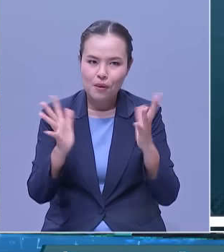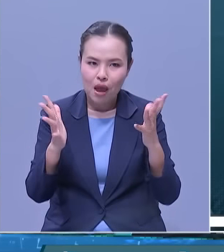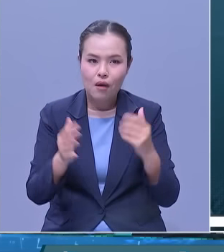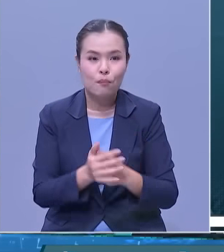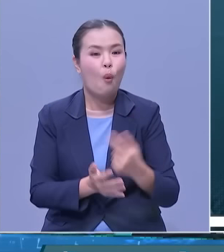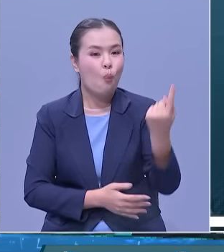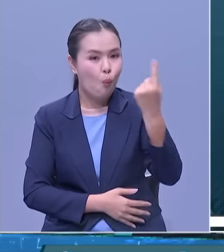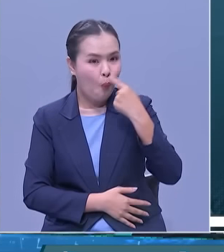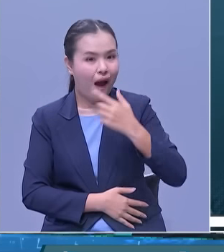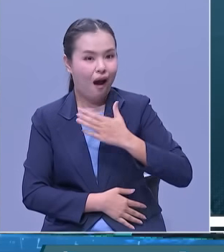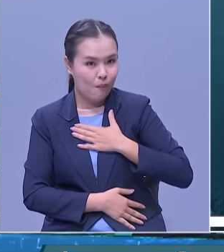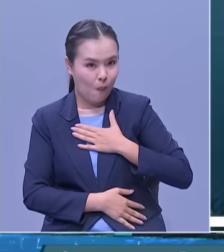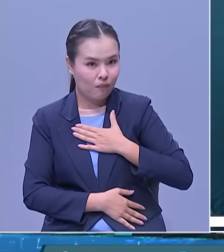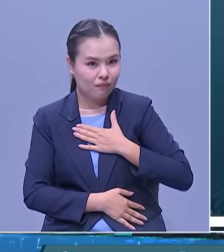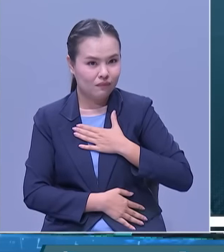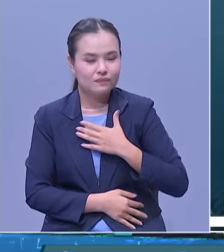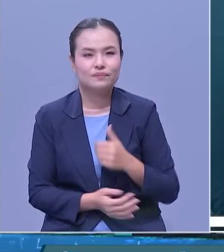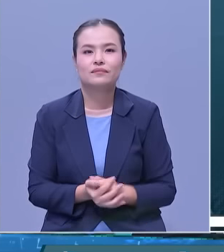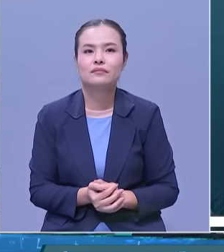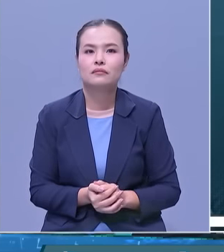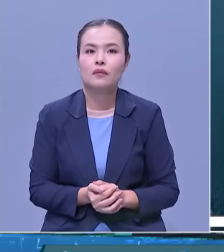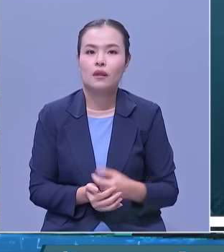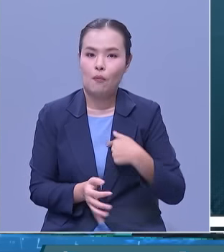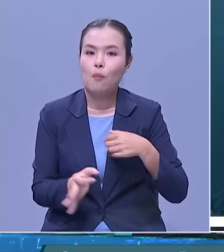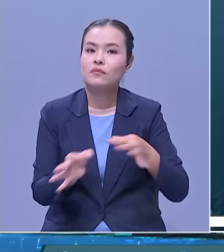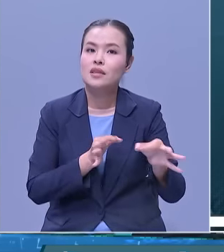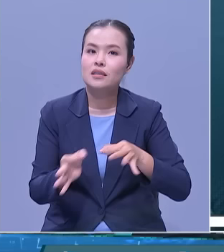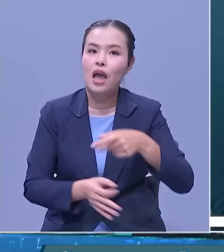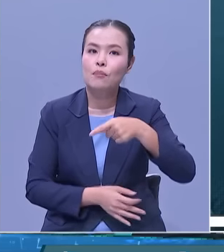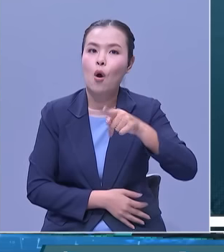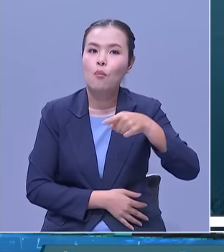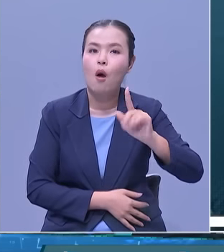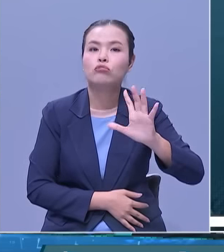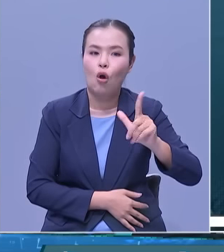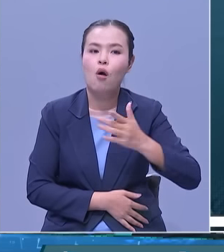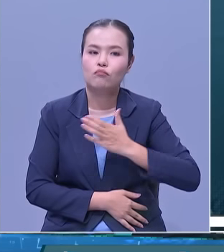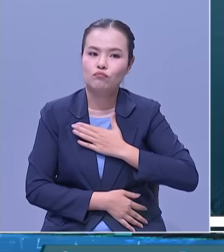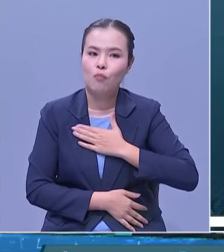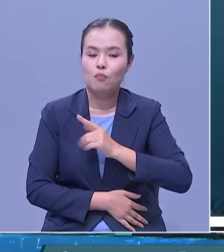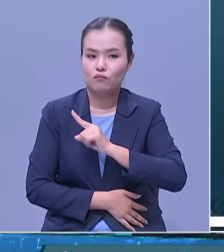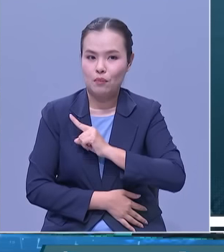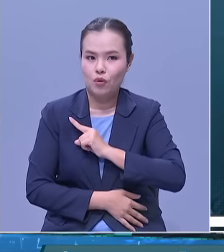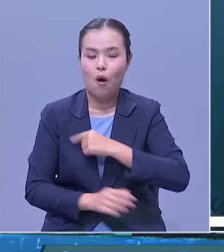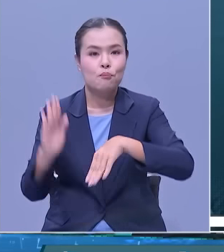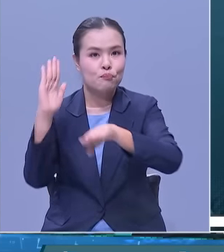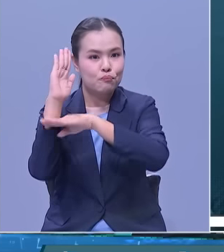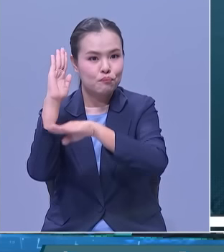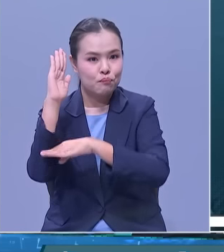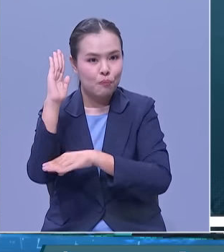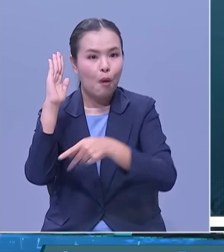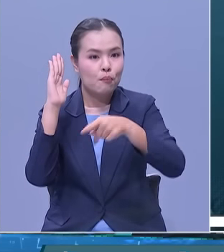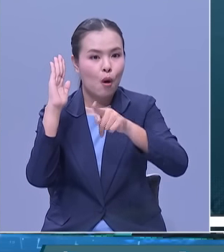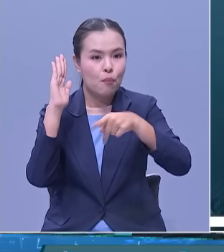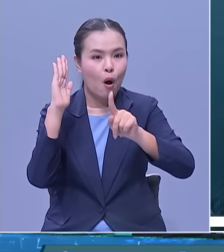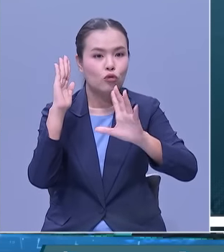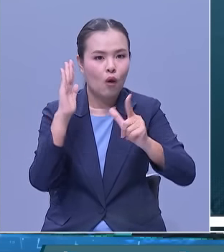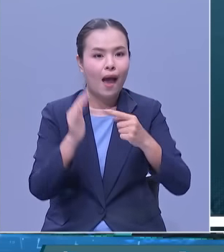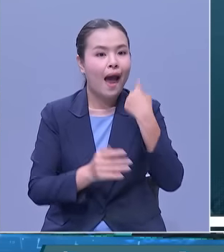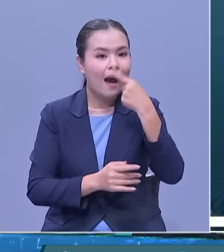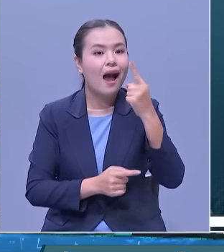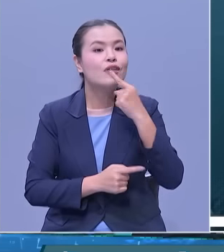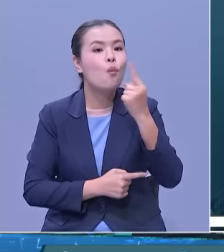าวหาผม ครับ ค่ะ ผมก็ต้องไปชี้แจงปปช เดี๋ยวเรื่องต้องเข้าสู่กระบวนการปปชแหละถ้างั้น ใครที่กล่าวหา